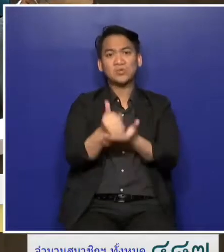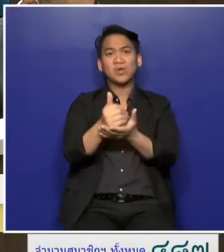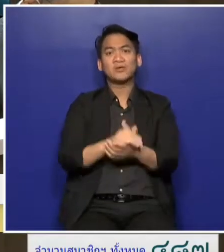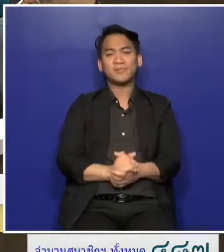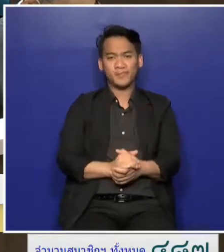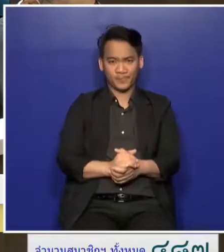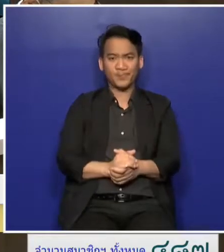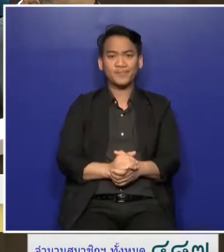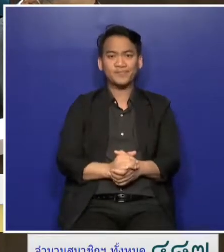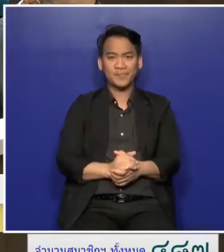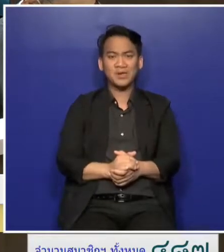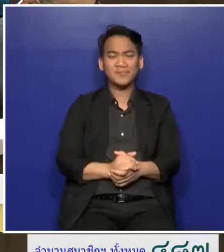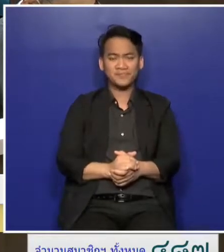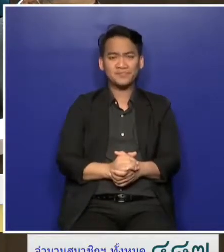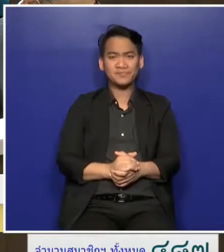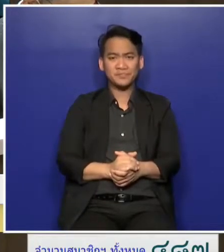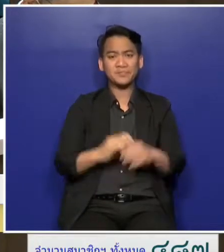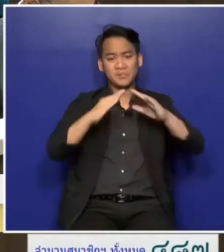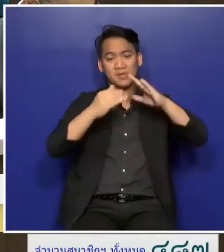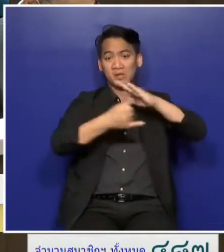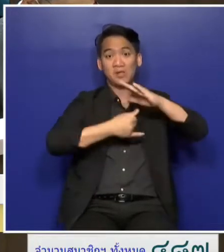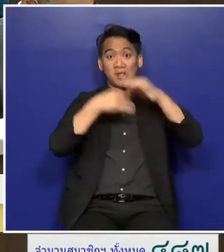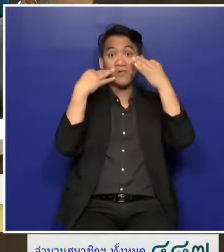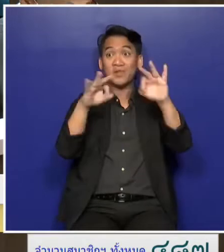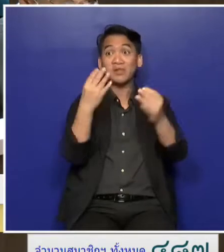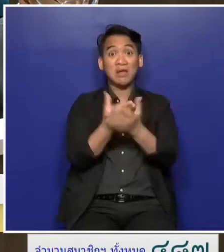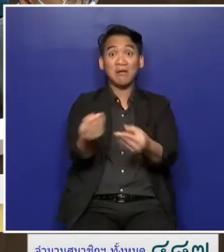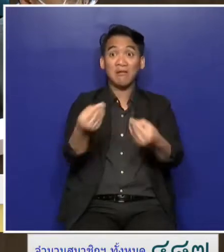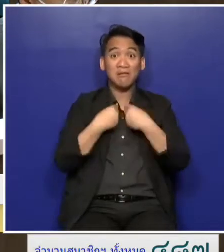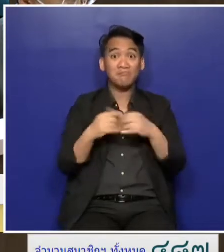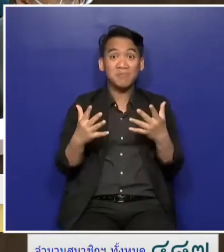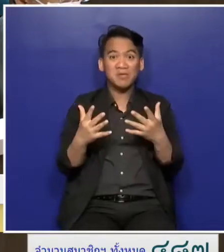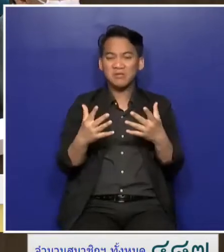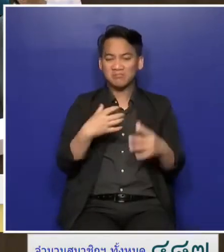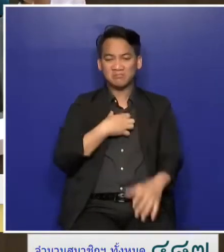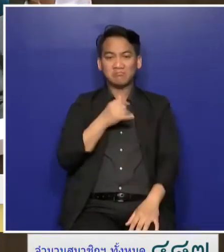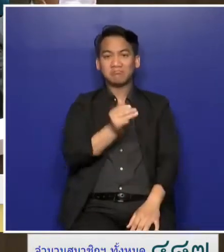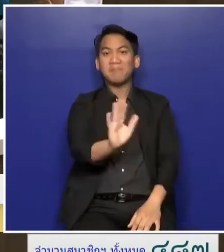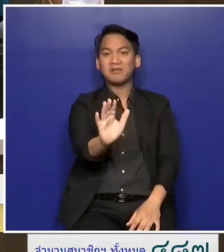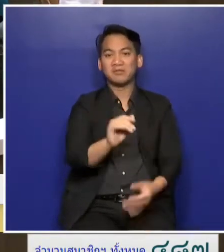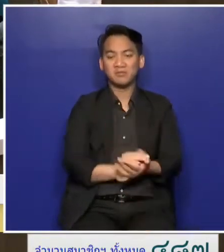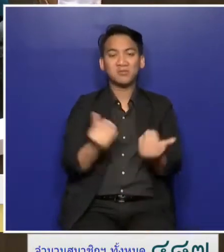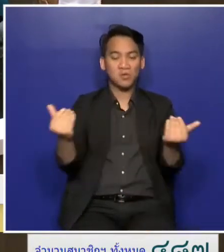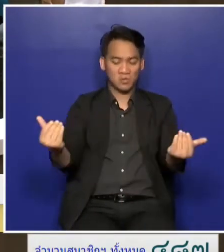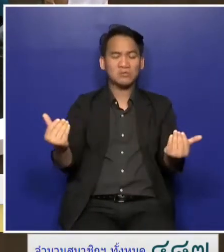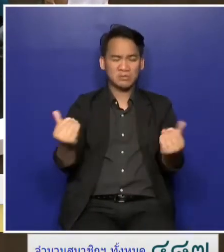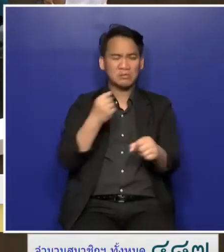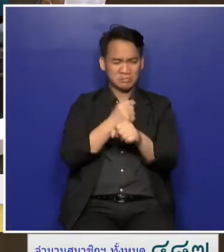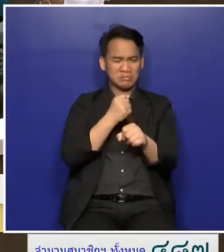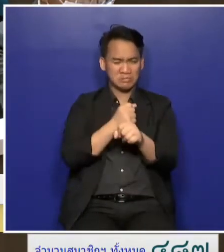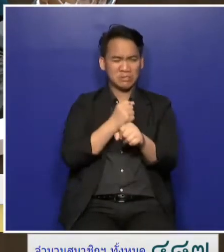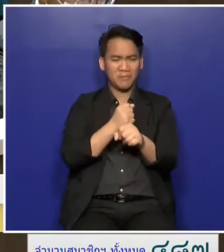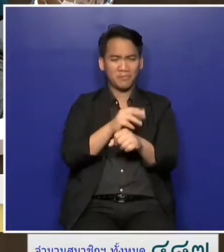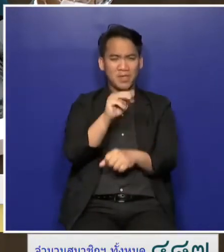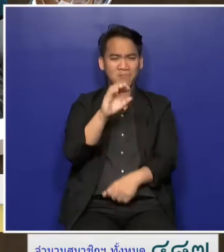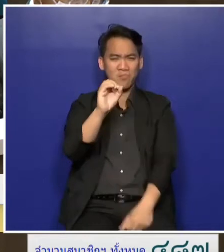ไปนะครับ ธรรมธานครับก็ขอฝากว่าเรื่องของการแรงงานต่างดานั้นจำเป็ต้องเปด MOU ขึ้นจะเบียรรอบให